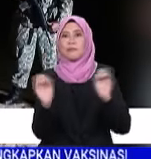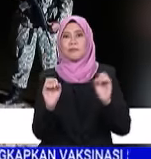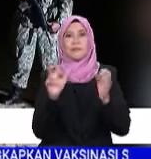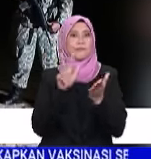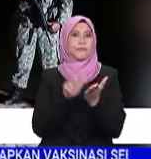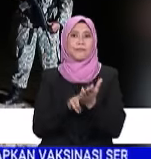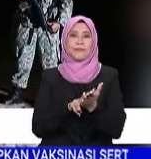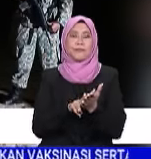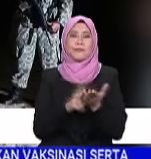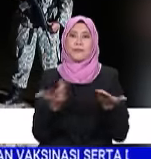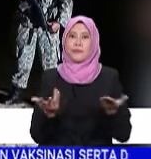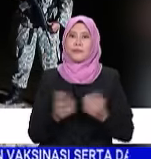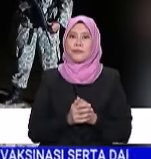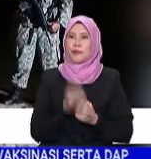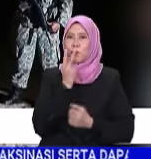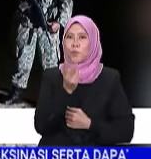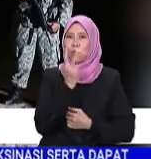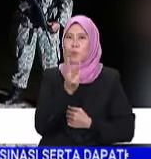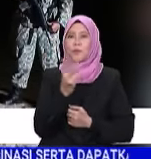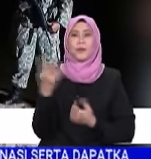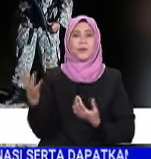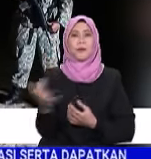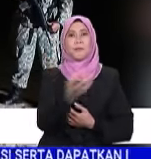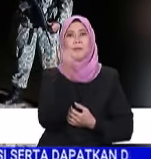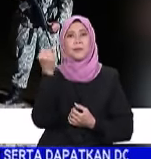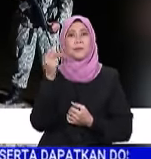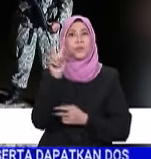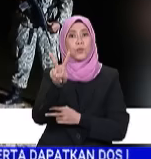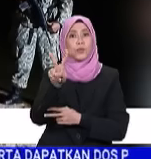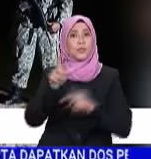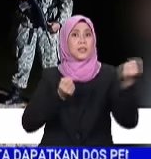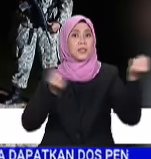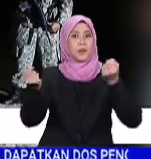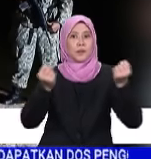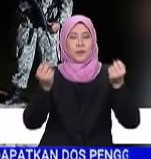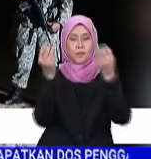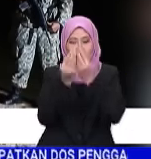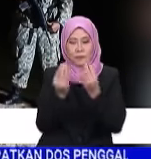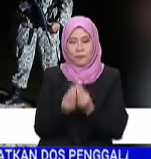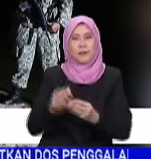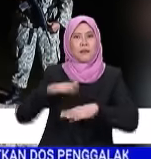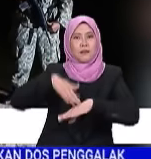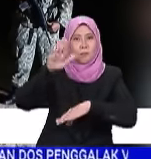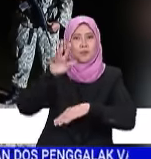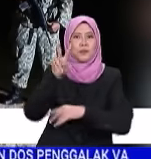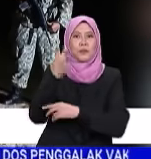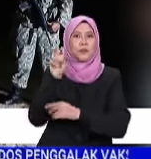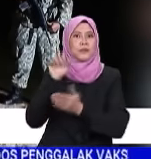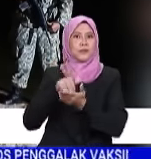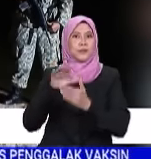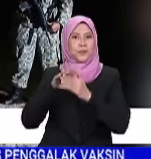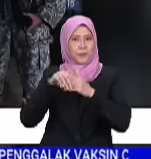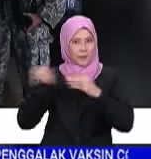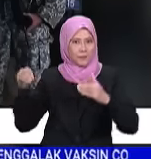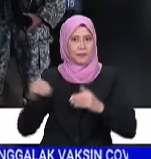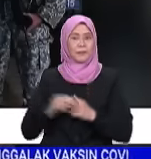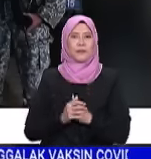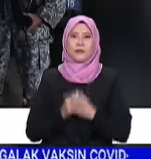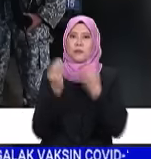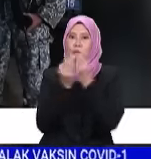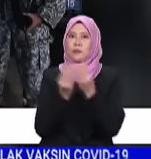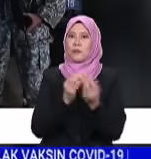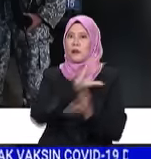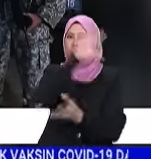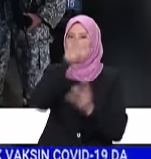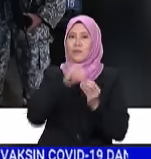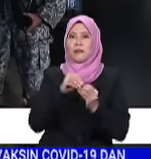yang sah selain rokok turut dirampas ialah dua buah Lori dengan nilai anggaran lebih rm200,000 ini menjadikan nilai